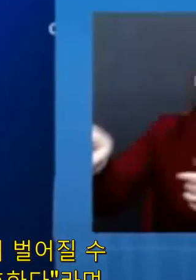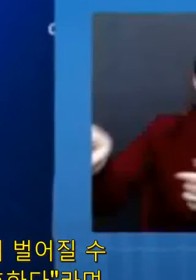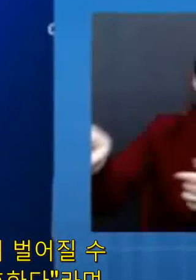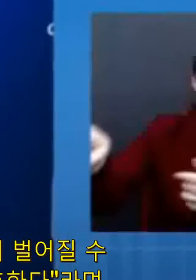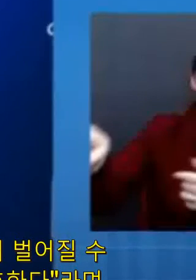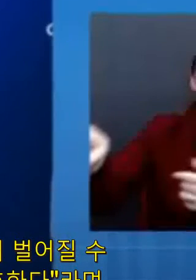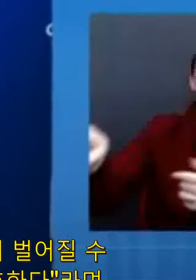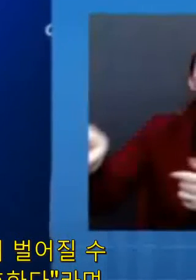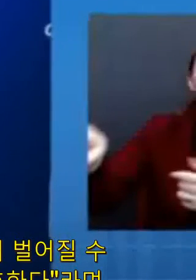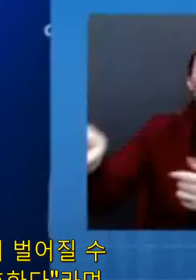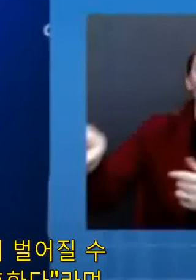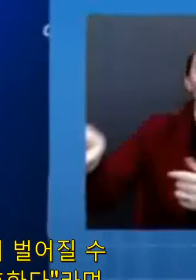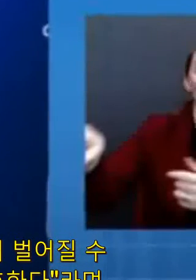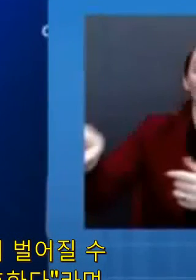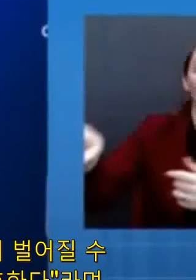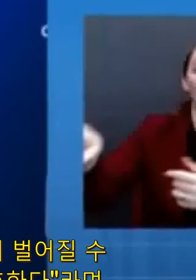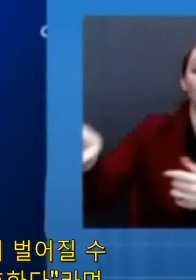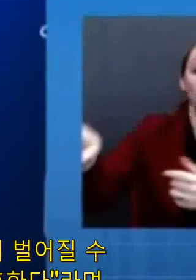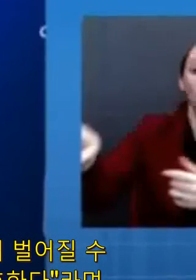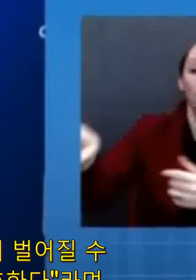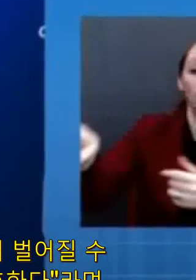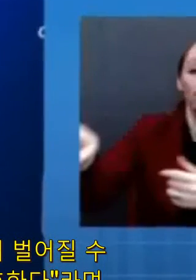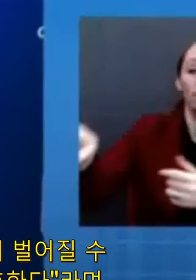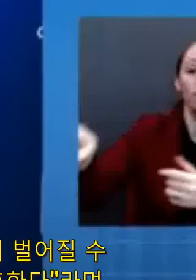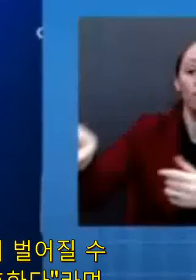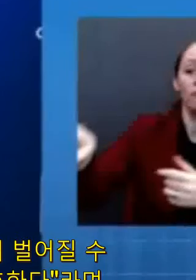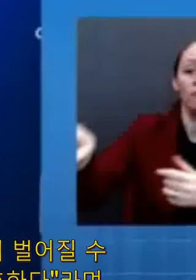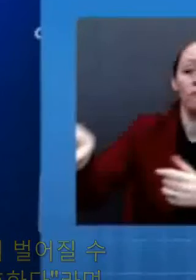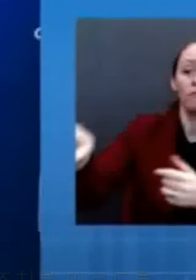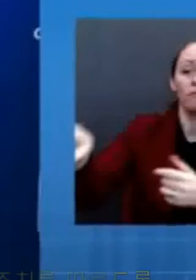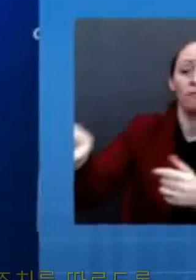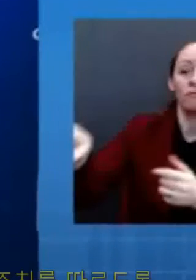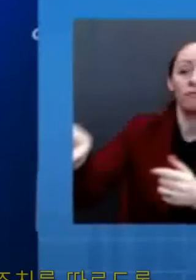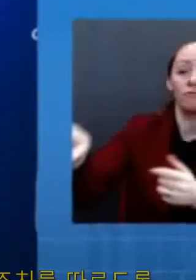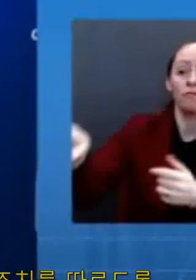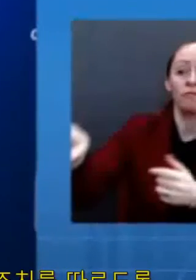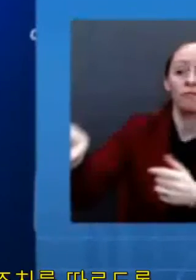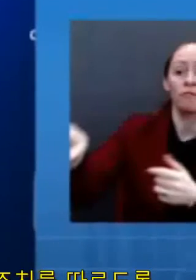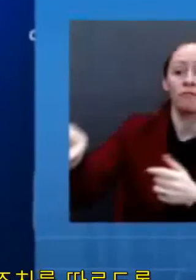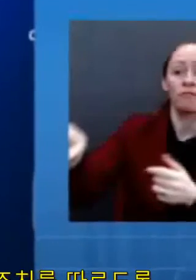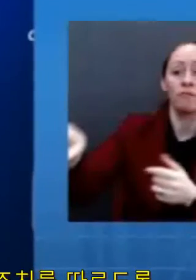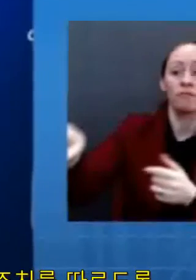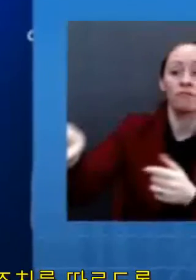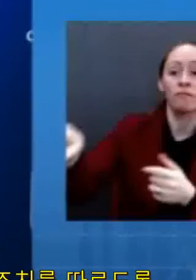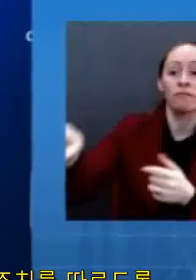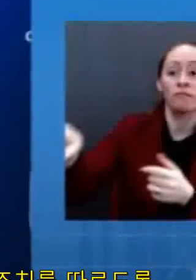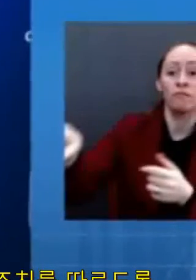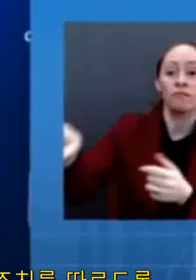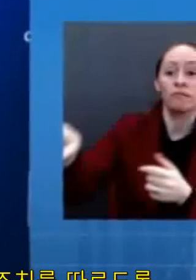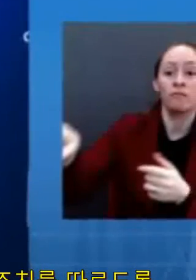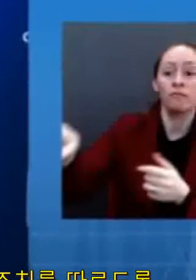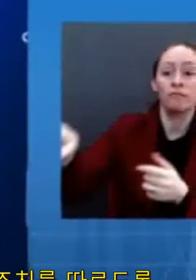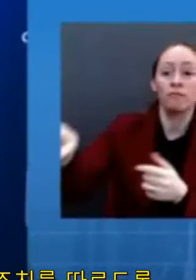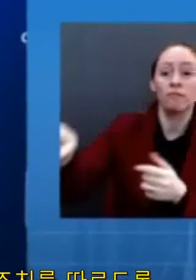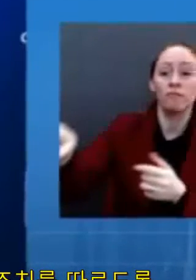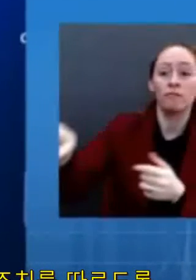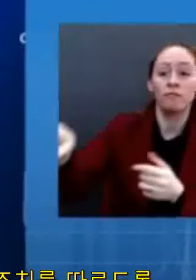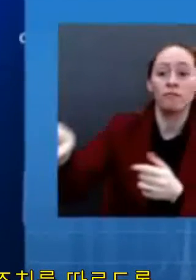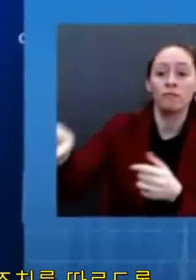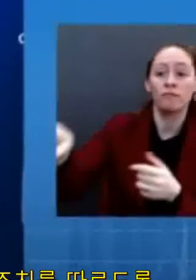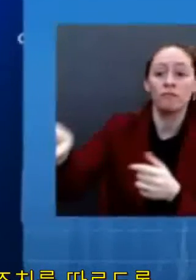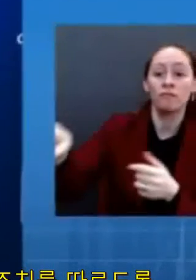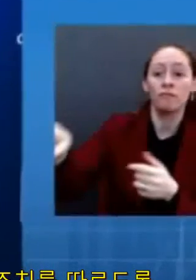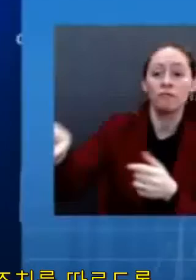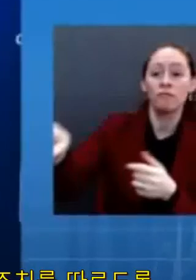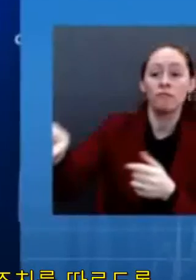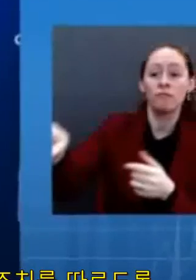왔다라고 강조했다. 그는 백신과 부스터샷은 코로나19 감염으로 인해 벌어질 수 있는 심각하고 비극적인 결과로부터 사람들을